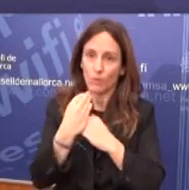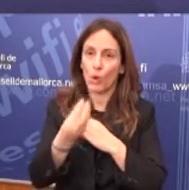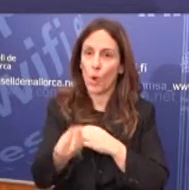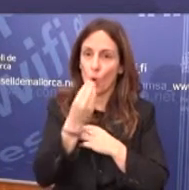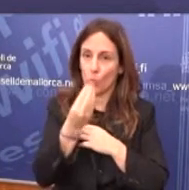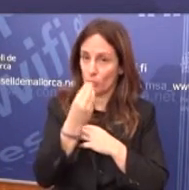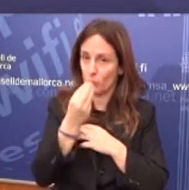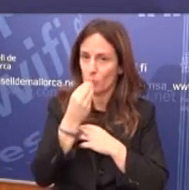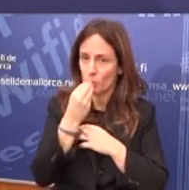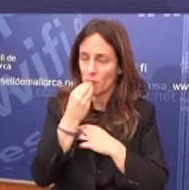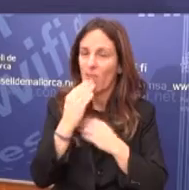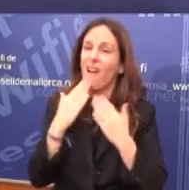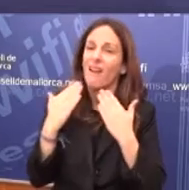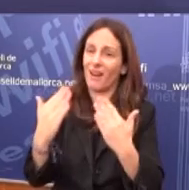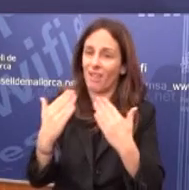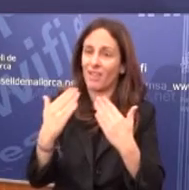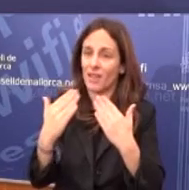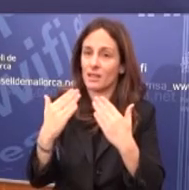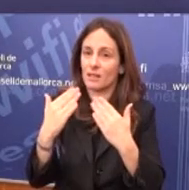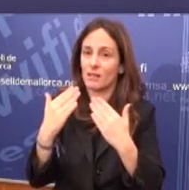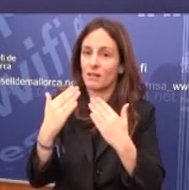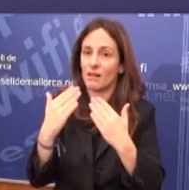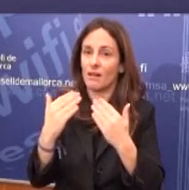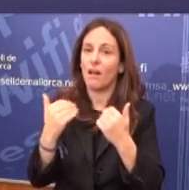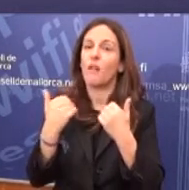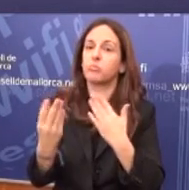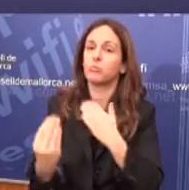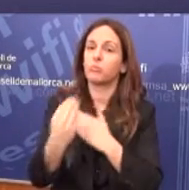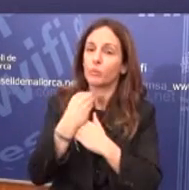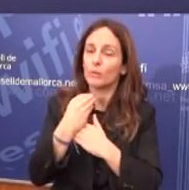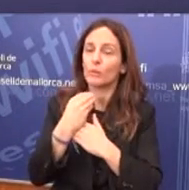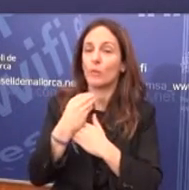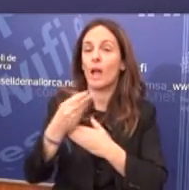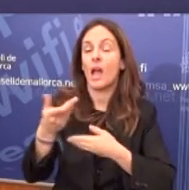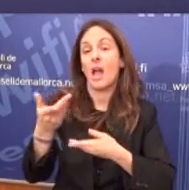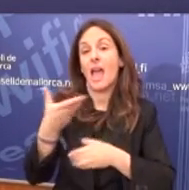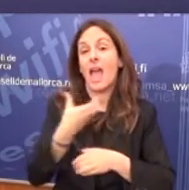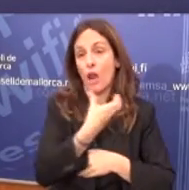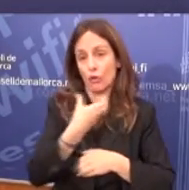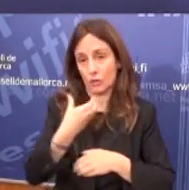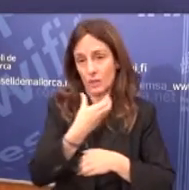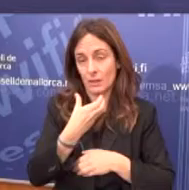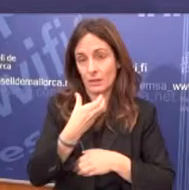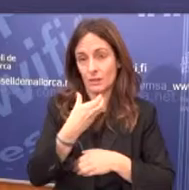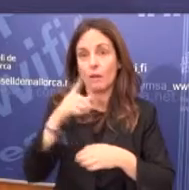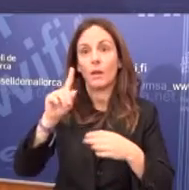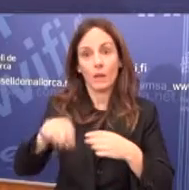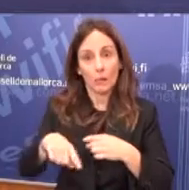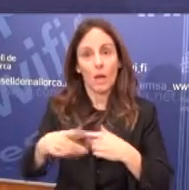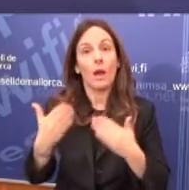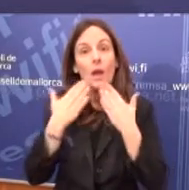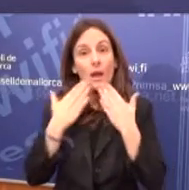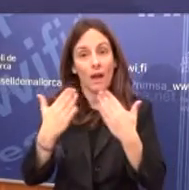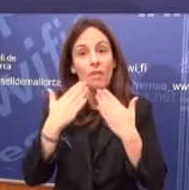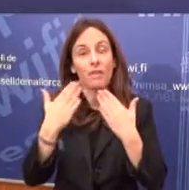pogut tenir determinats aliments gràcies als donatius, a la col·laboració d'Eroski i gràcies